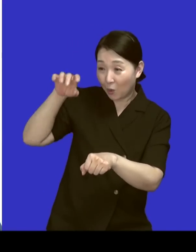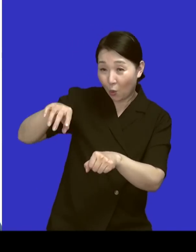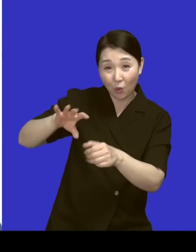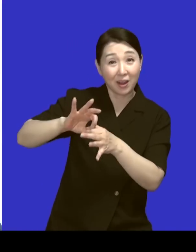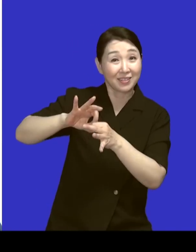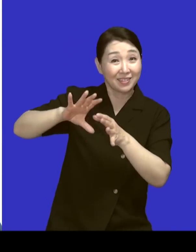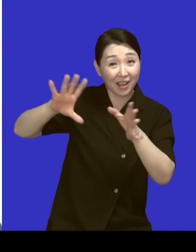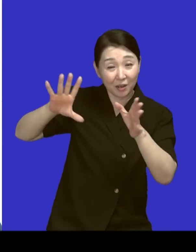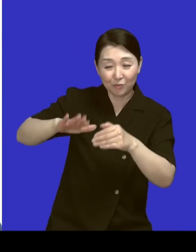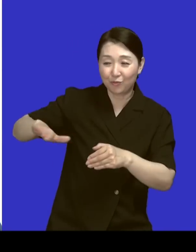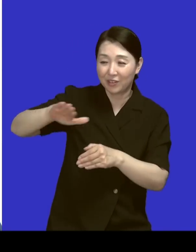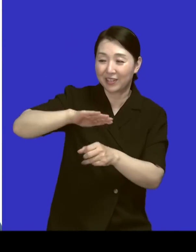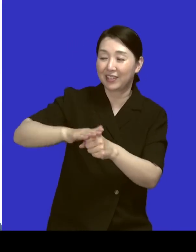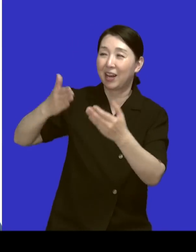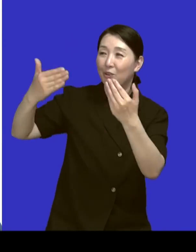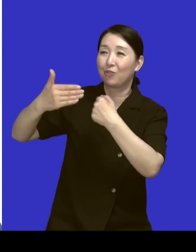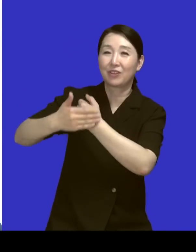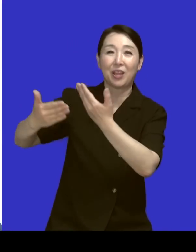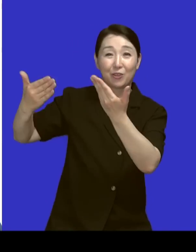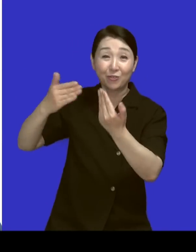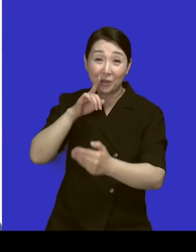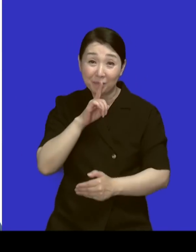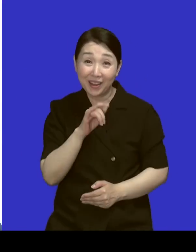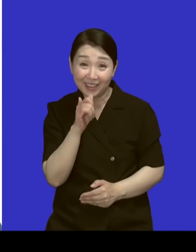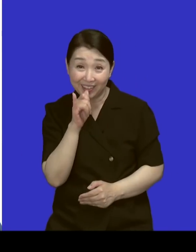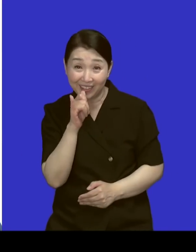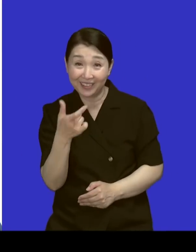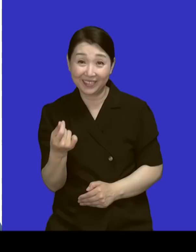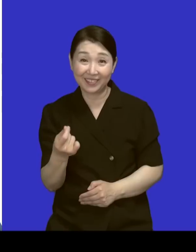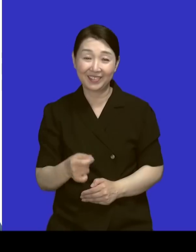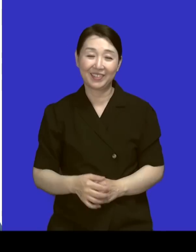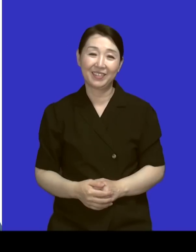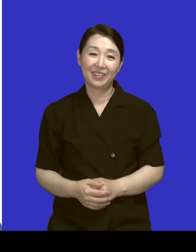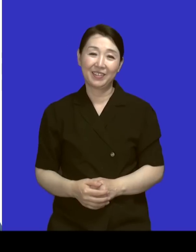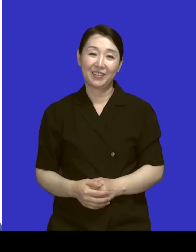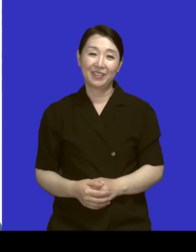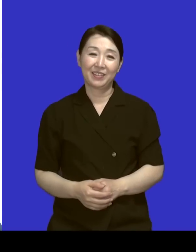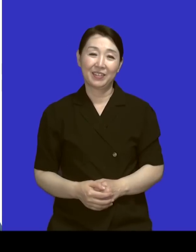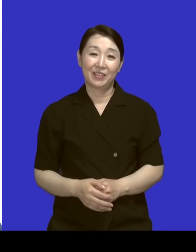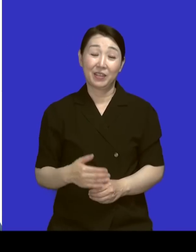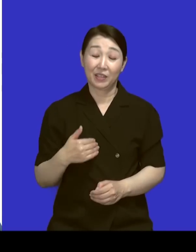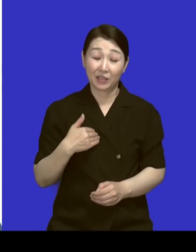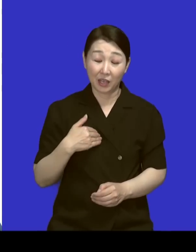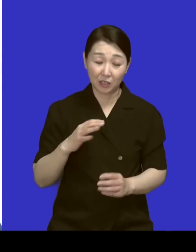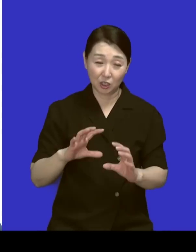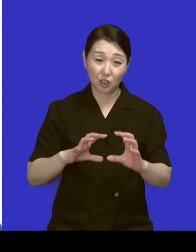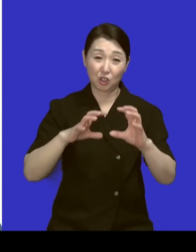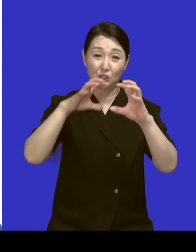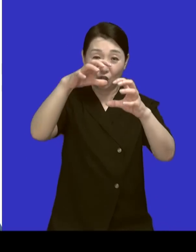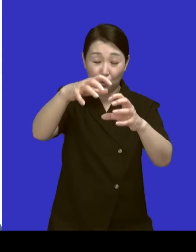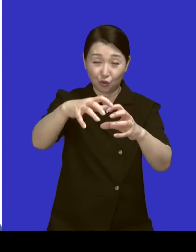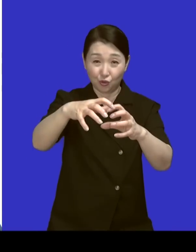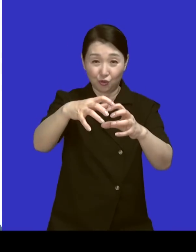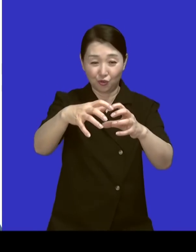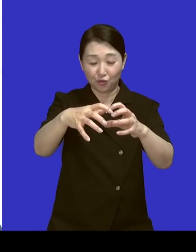예. 우리를 사랑하시고 은혜를 준다는 말이 있잖아요. 예. 전 뜻밖에도 지구 반대편에 있는 케냐에서 네. 그걸